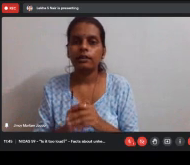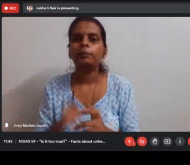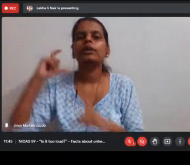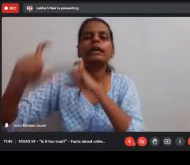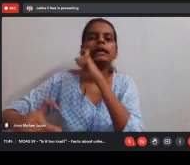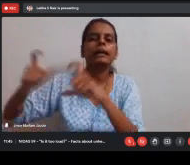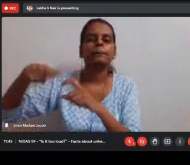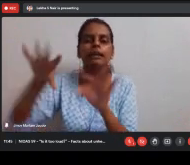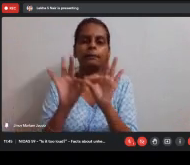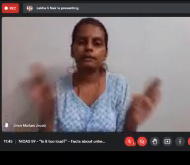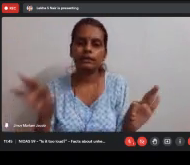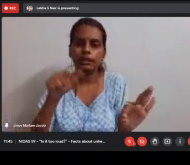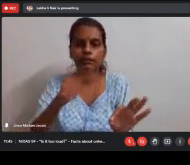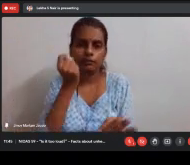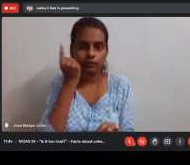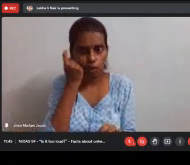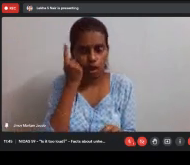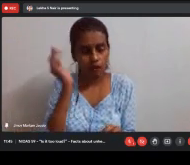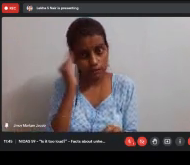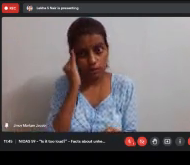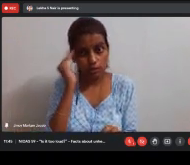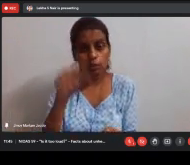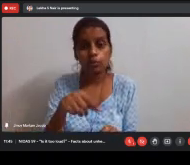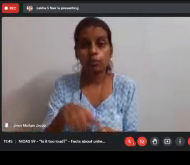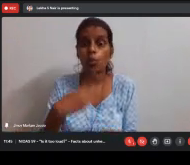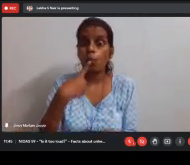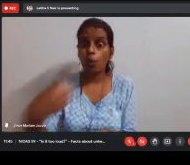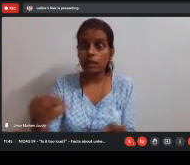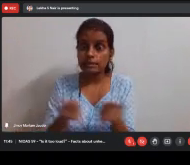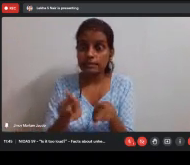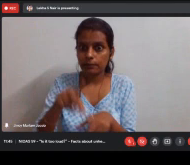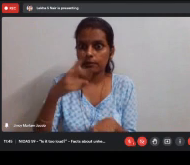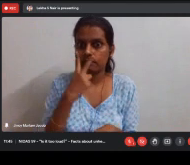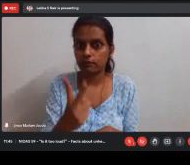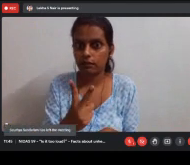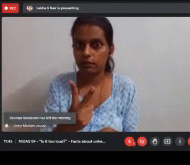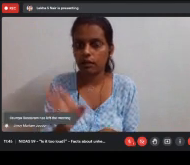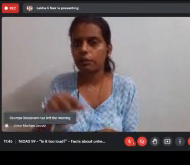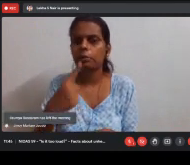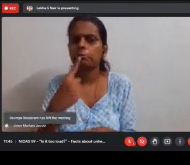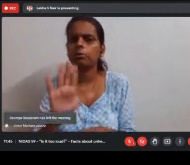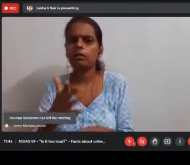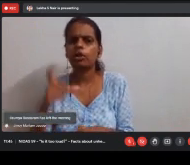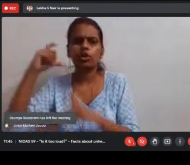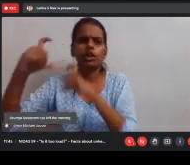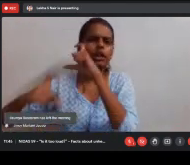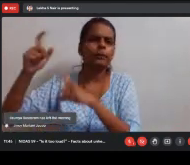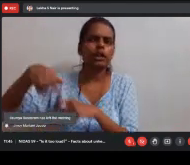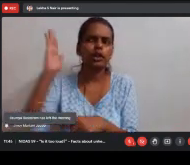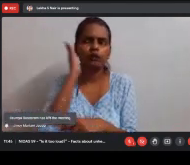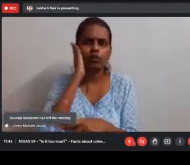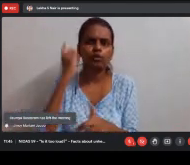കേട്ട് കഴിഞ്ഞു കഴിഞ്ഞാൽ നമ്മളുടെ ചെവിക്ക് അത് ഡാമേജ് ആണ്. അത് അവര് പ്രിസ്ക്രൈബ് ചെയ്തേക്കുന്ന ലെവൽ അതാണ്. ആ ഒരു ഫോണിൽ